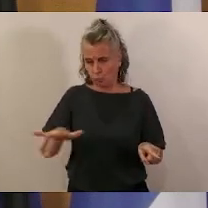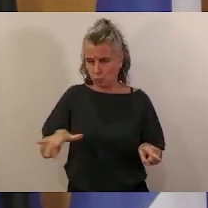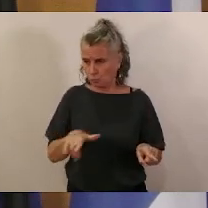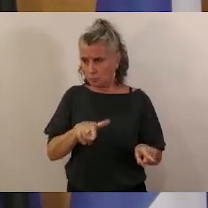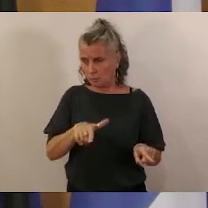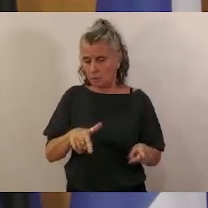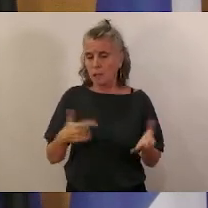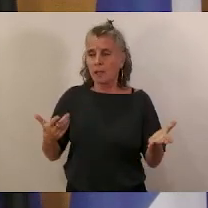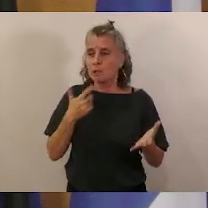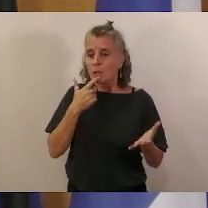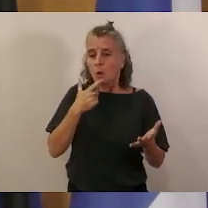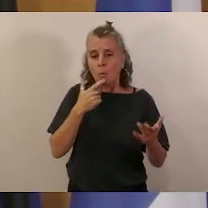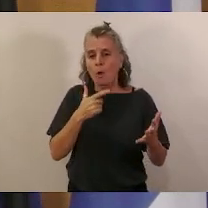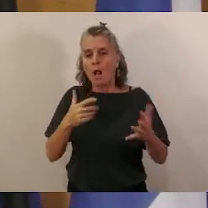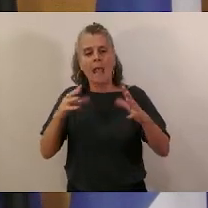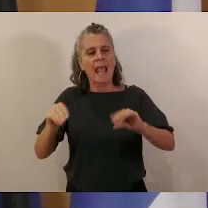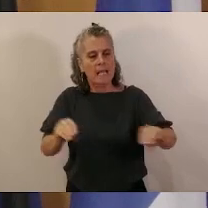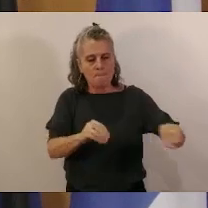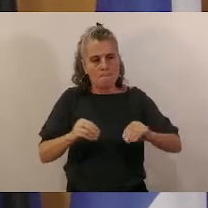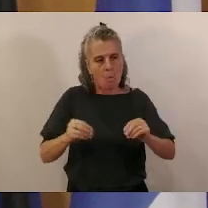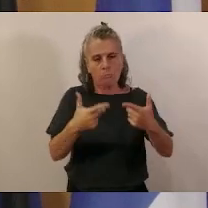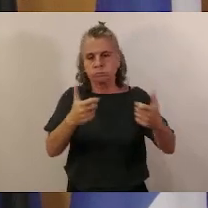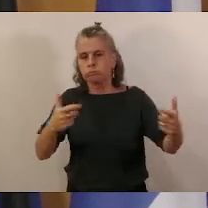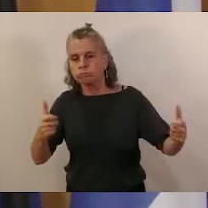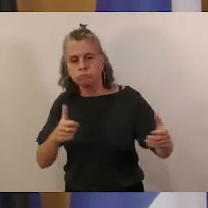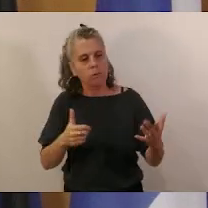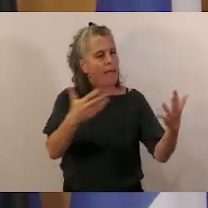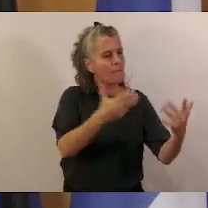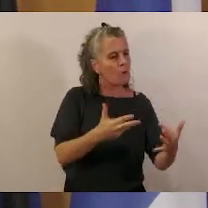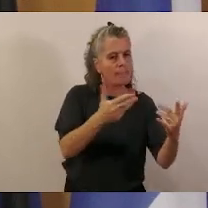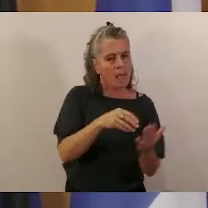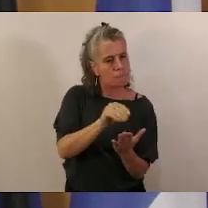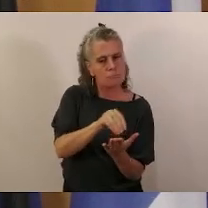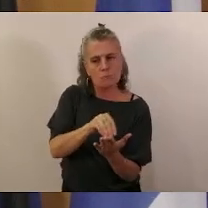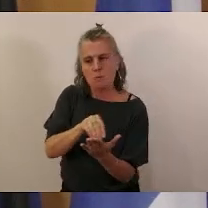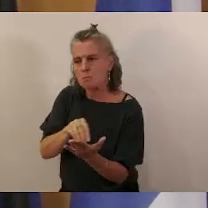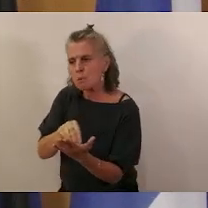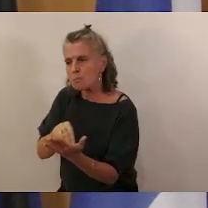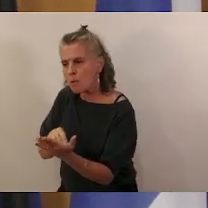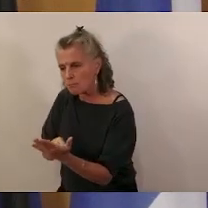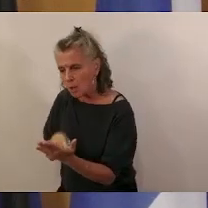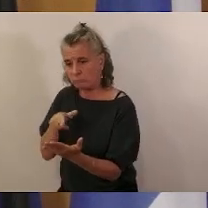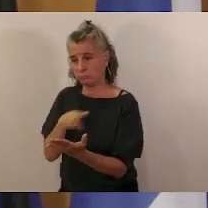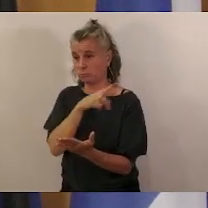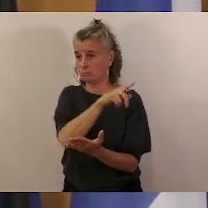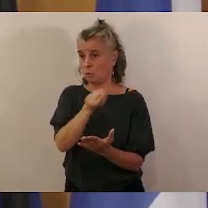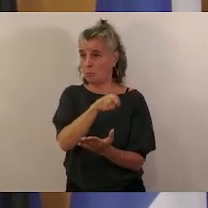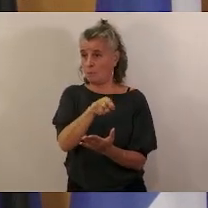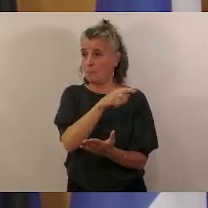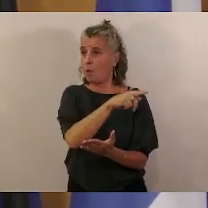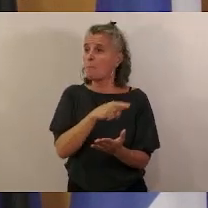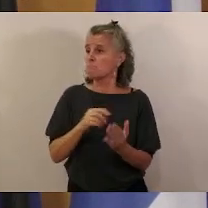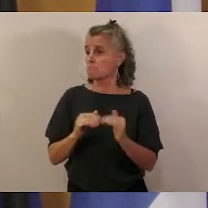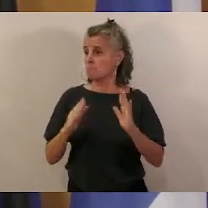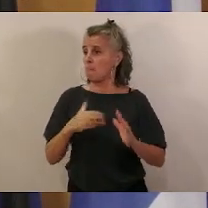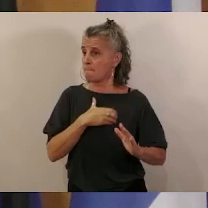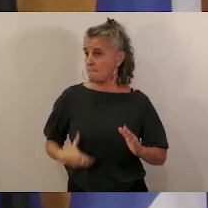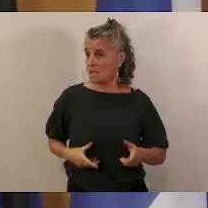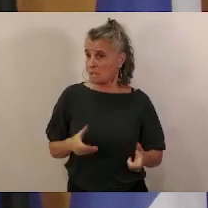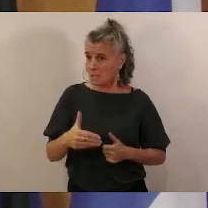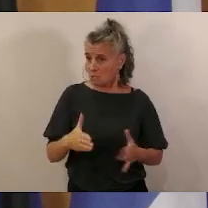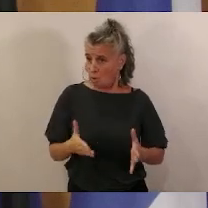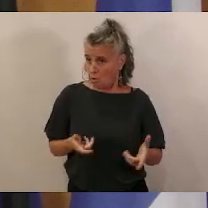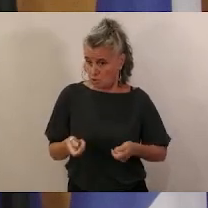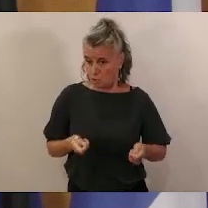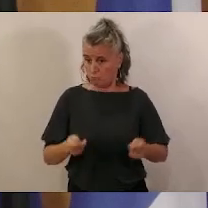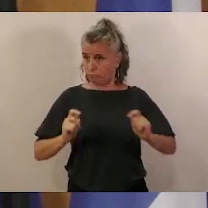annuel des équipements dont la gestion est transférée aux mairies de secteur. Et pour nous, cette année,